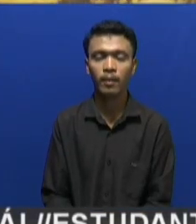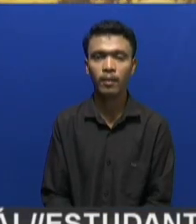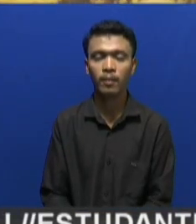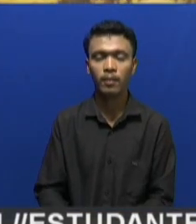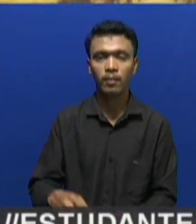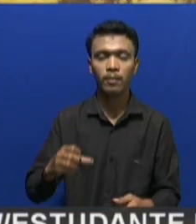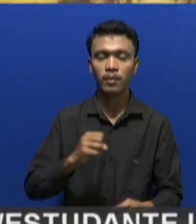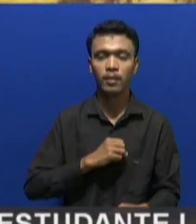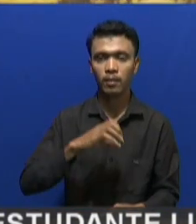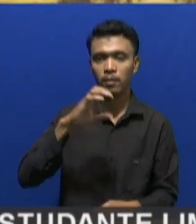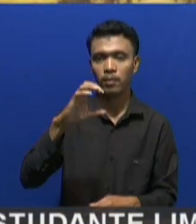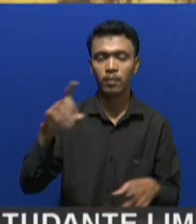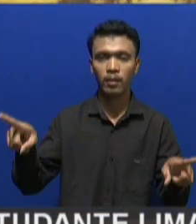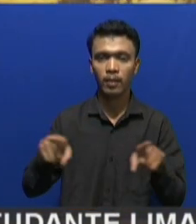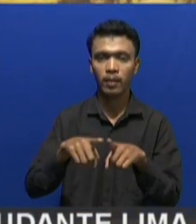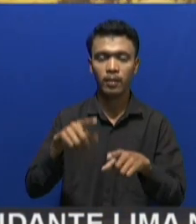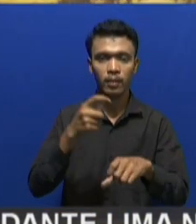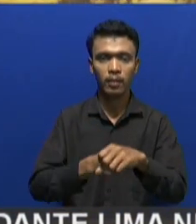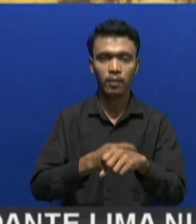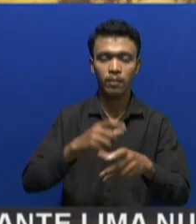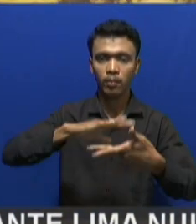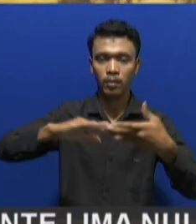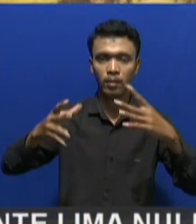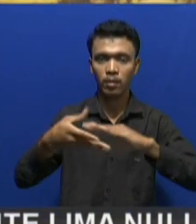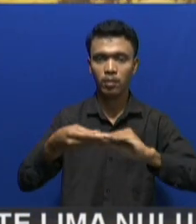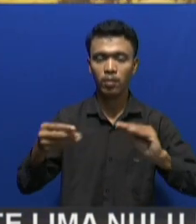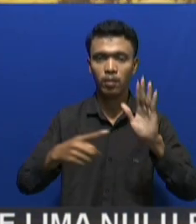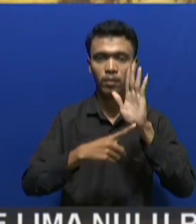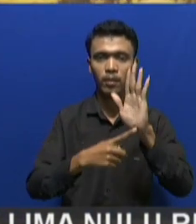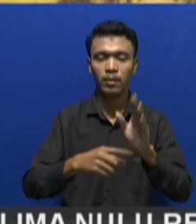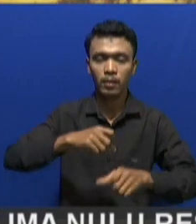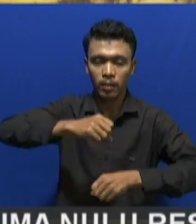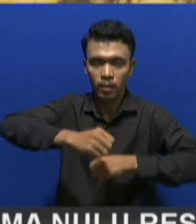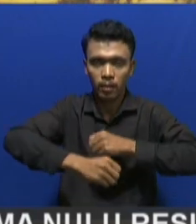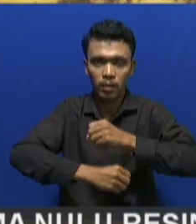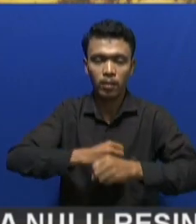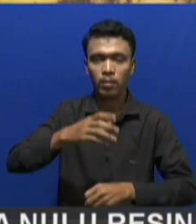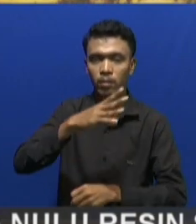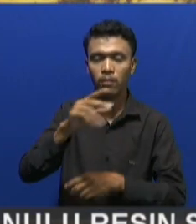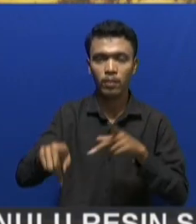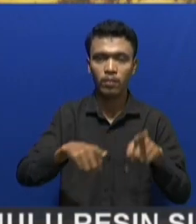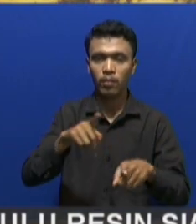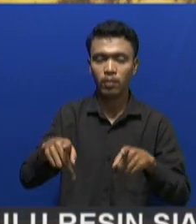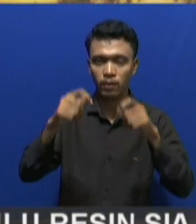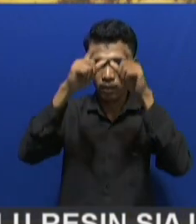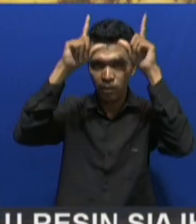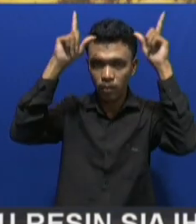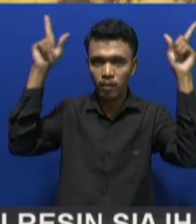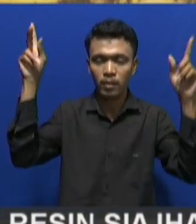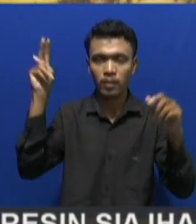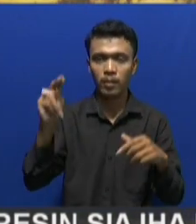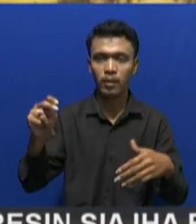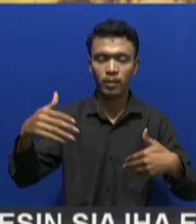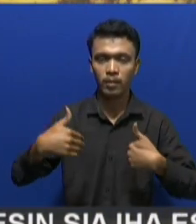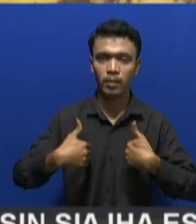Massacre Santa Cruz nu dar momento histórico neba representa terus no susar povo Timor-Leste nien iha mundo.